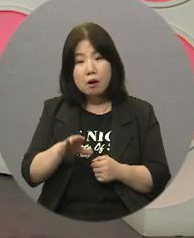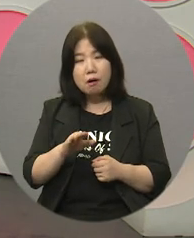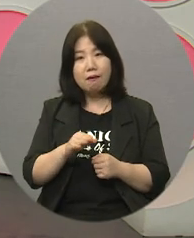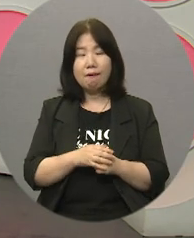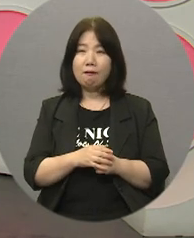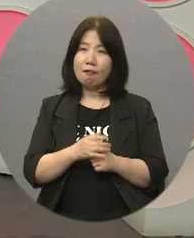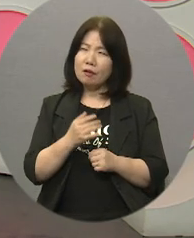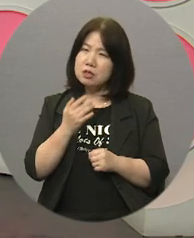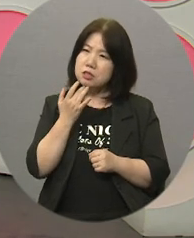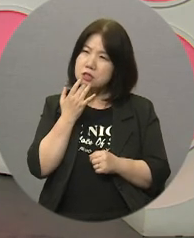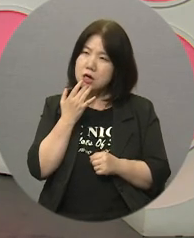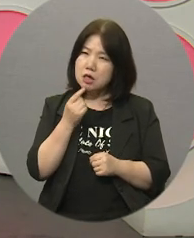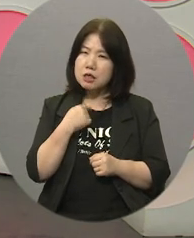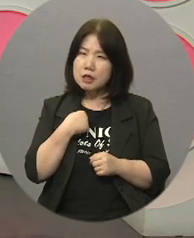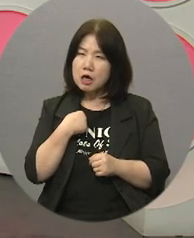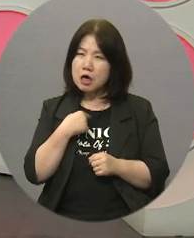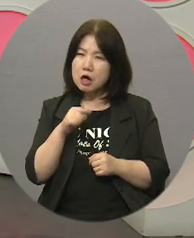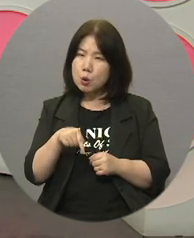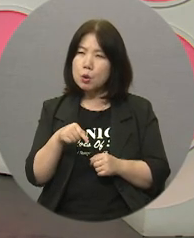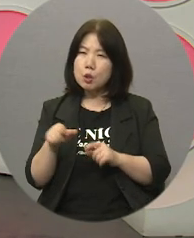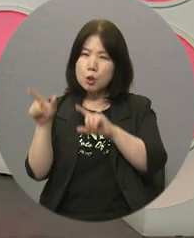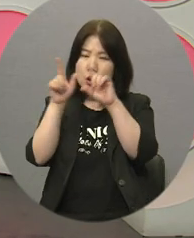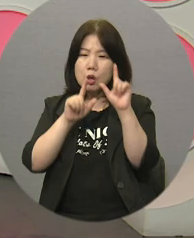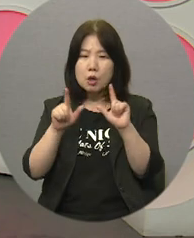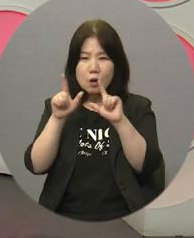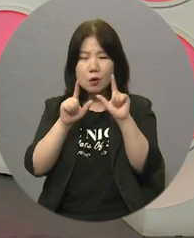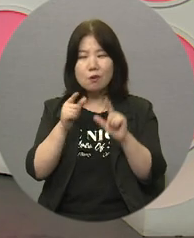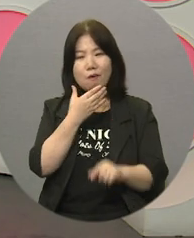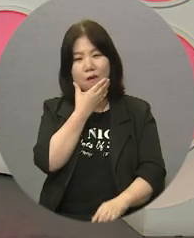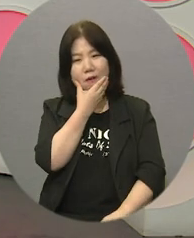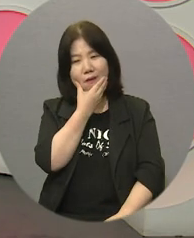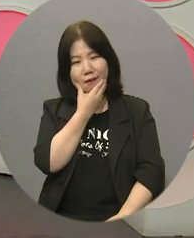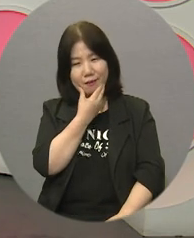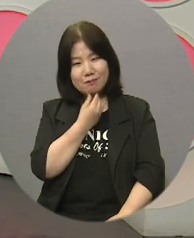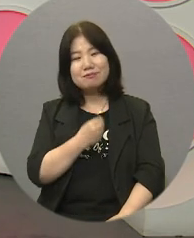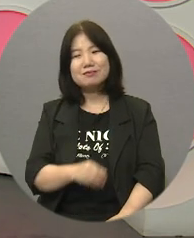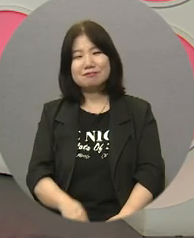신기하게도 나 여기서 사는 게 행복하다?